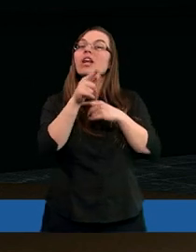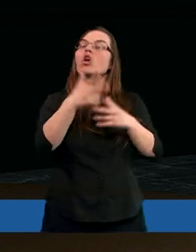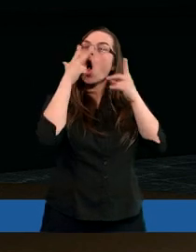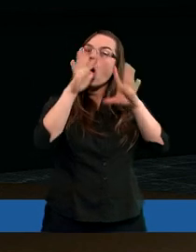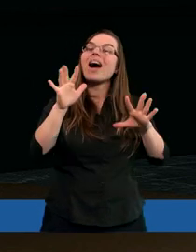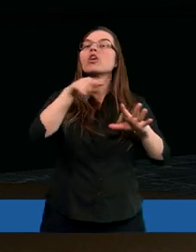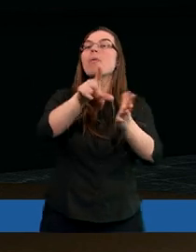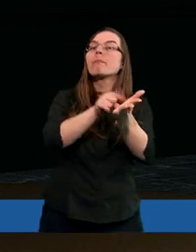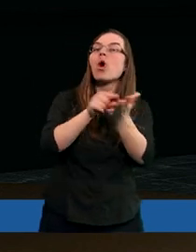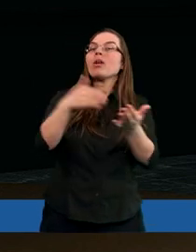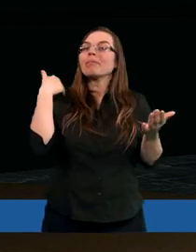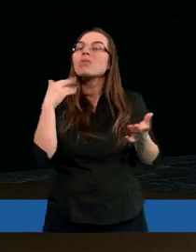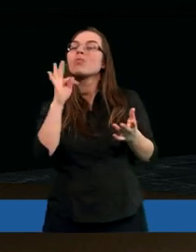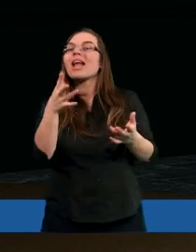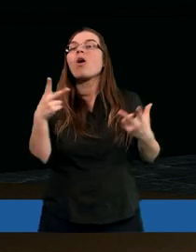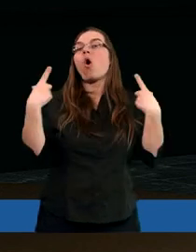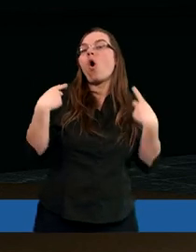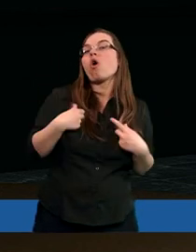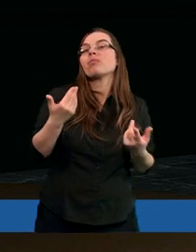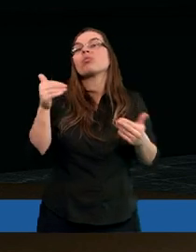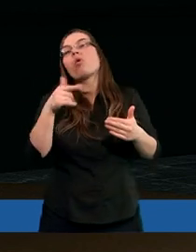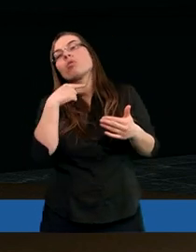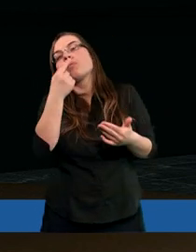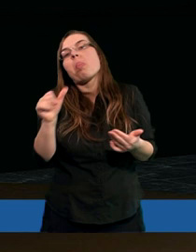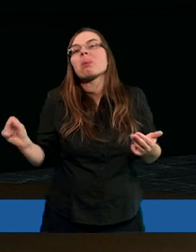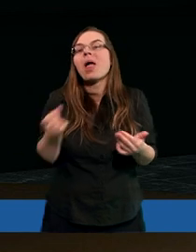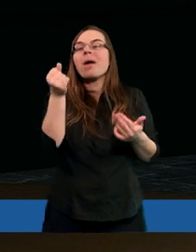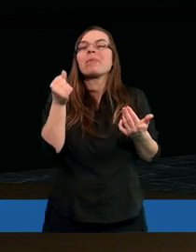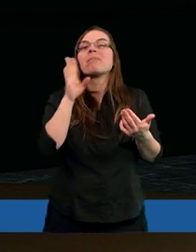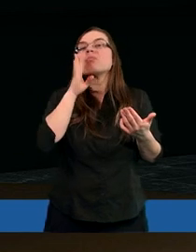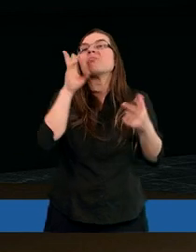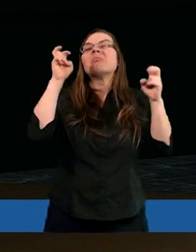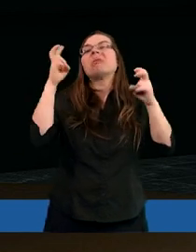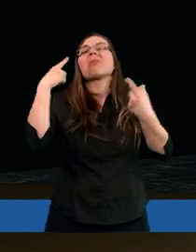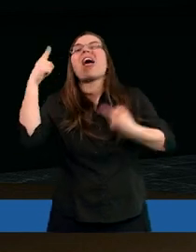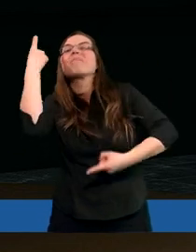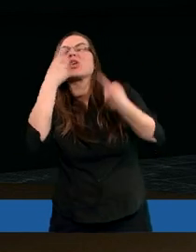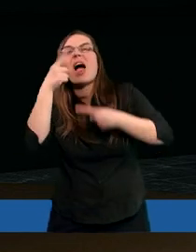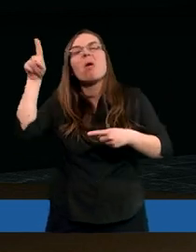Piotr. Piotr był taką osobą, która, nie wiem, czy możemy powiedzieć, że najpierw mówiła, a później myślała.